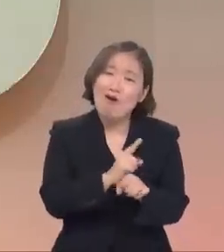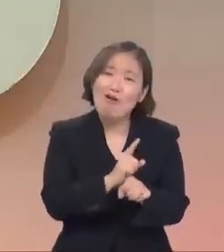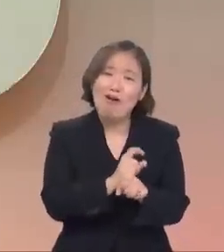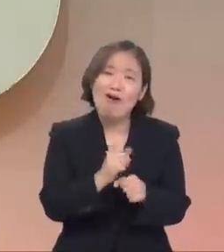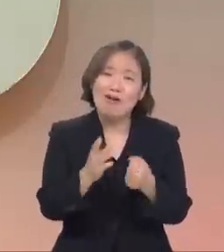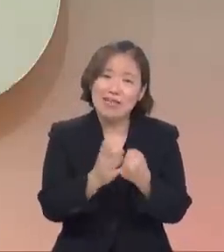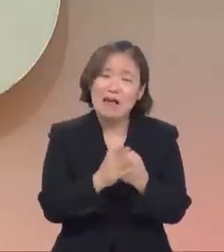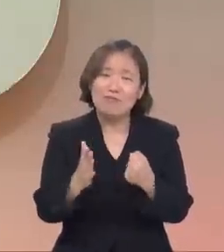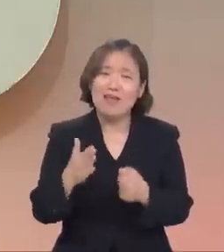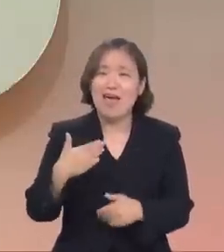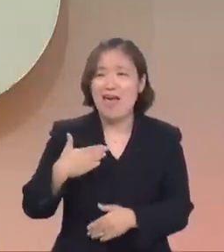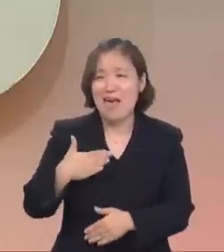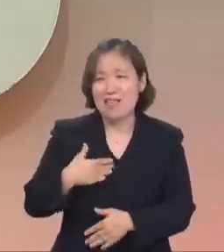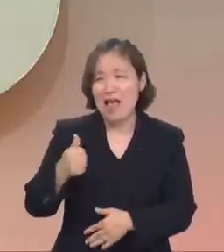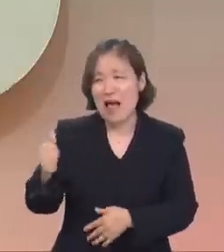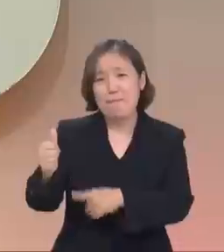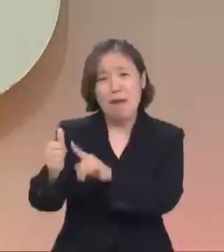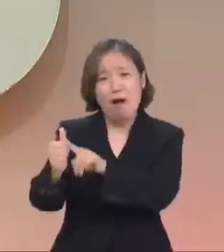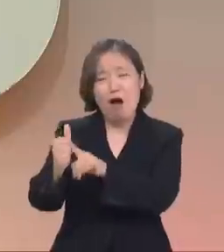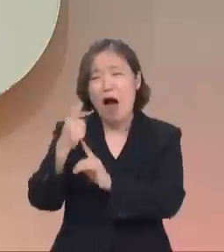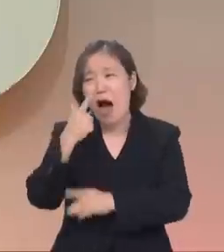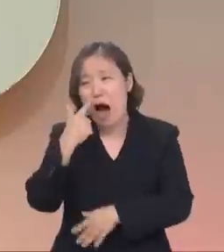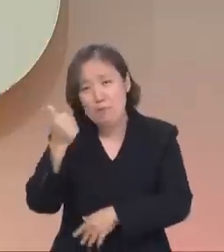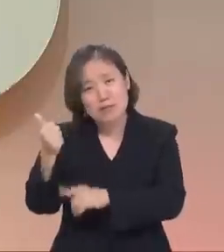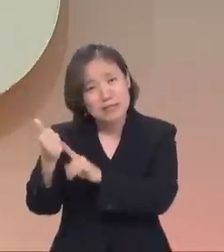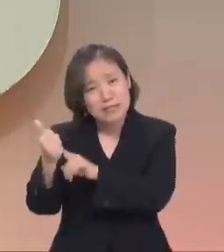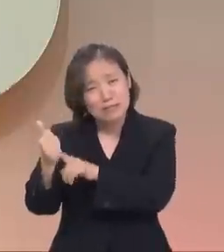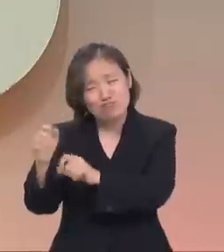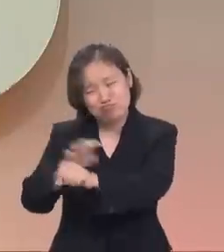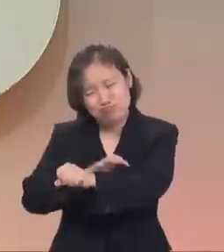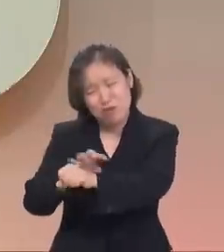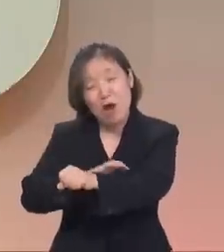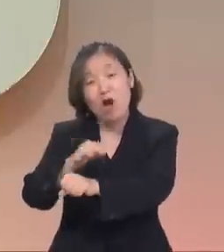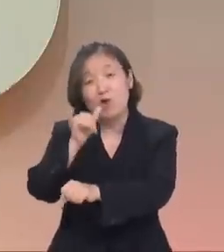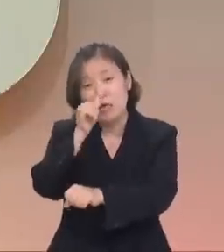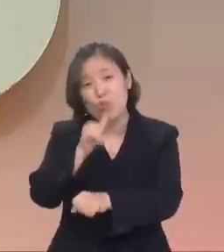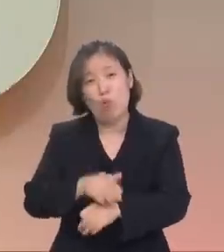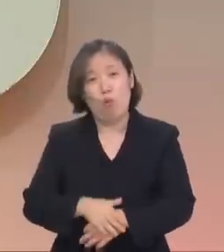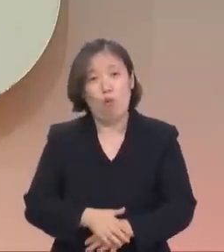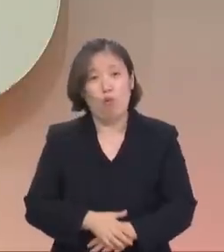우리 시아버지가 얼마나 내 눈치를 많이 보면서 사셨을까